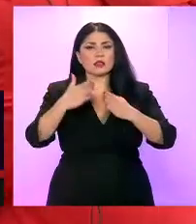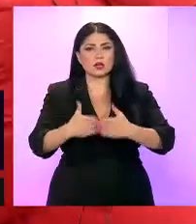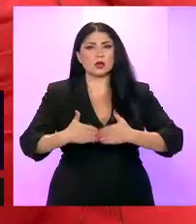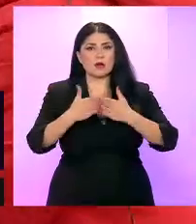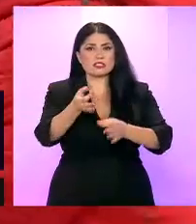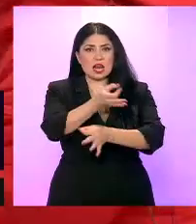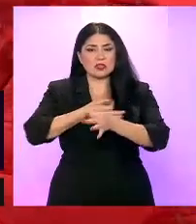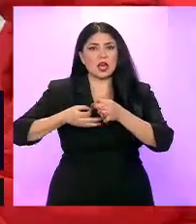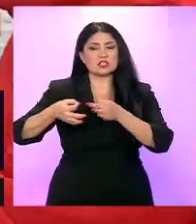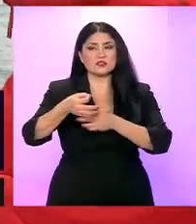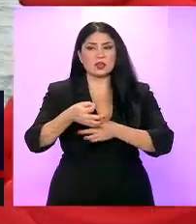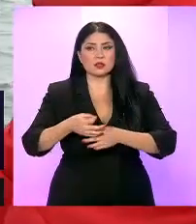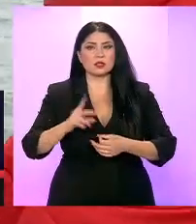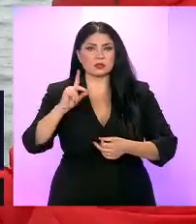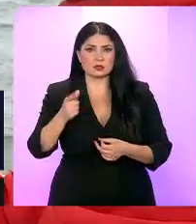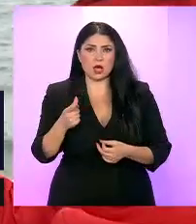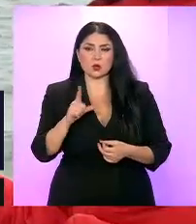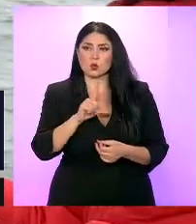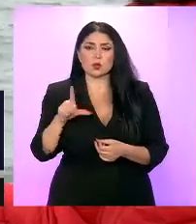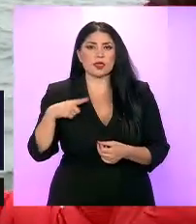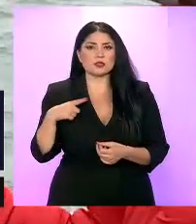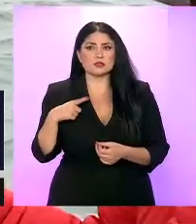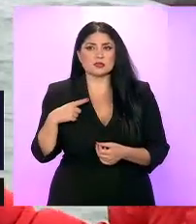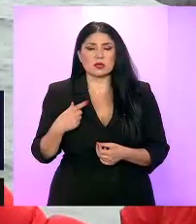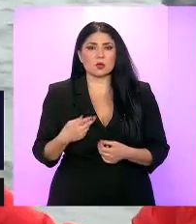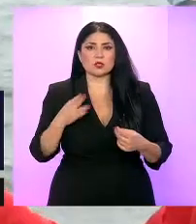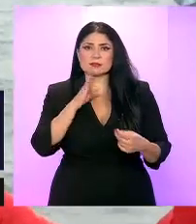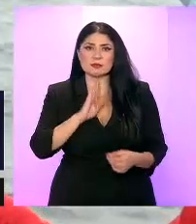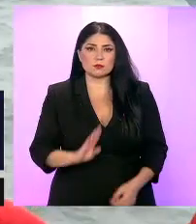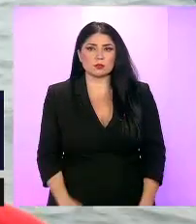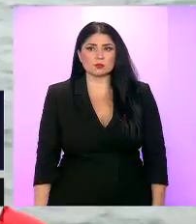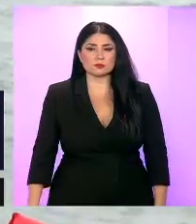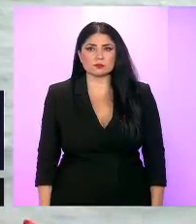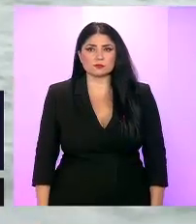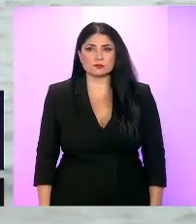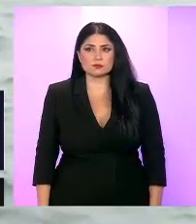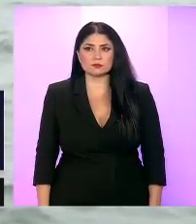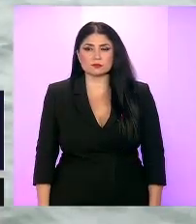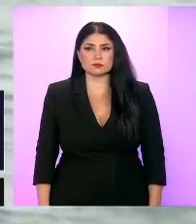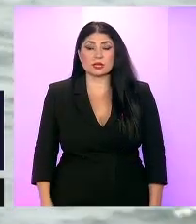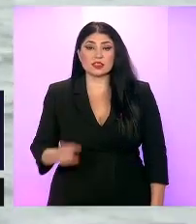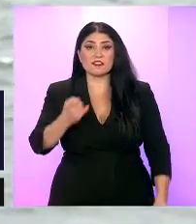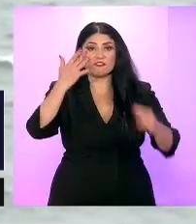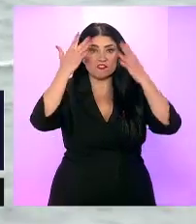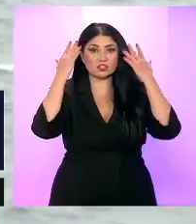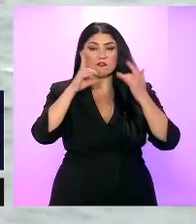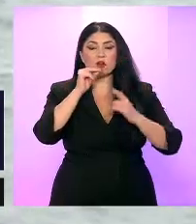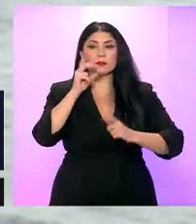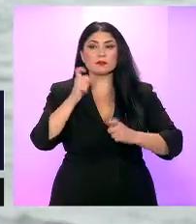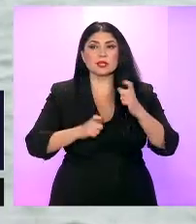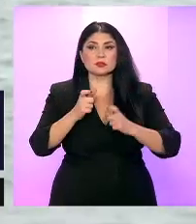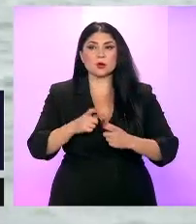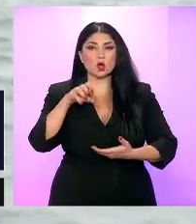să le transferi pe altă navă? Firește că nu este o operațiune simplă, Din fericire însă vorbim